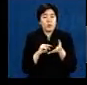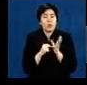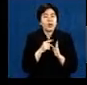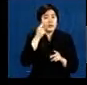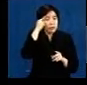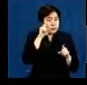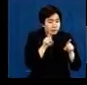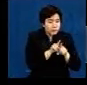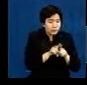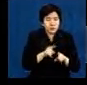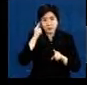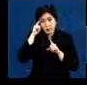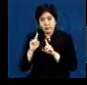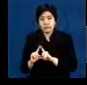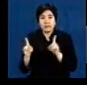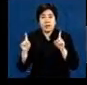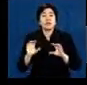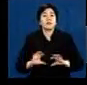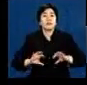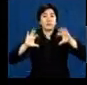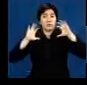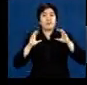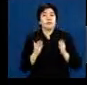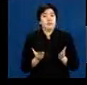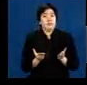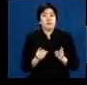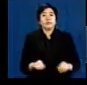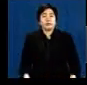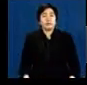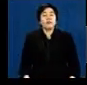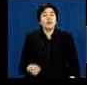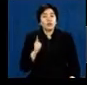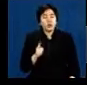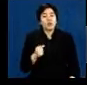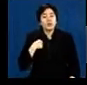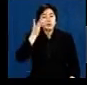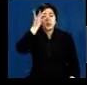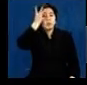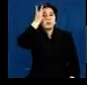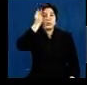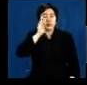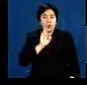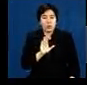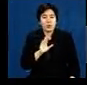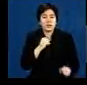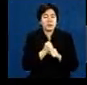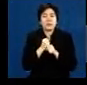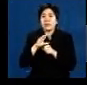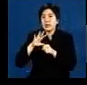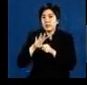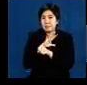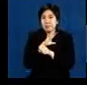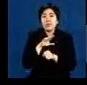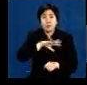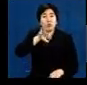ยและไม่เห็นด้วยกับรัฐบาลได้กรุณาใช้ดุลพินิจอย่างเต็มที่ซึ่งเป็